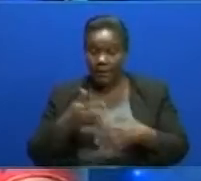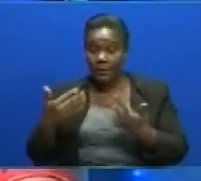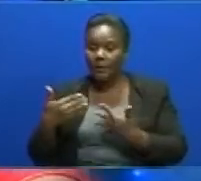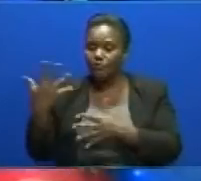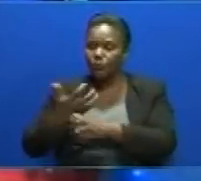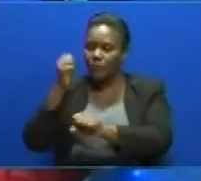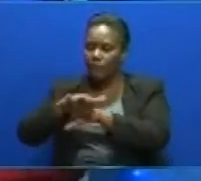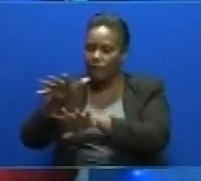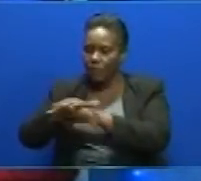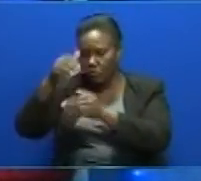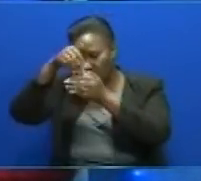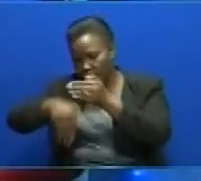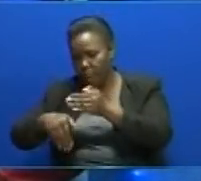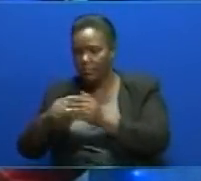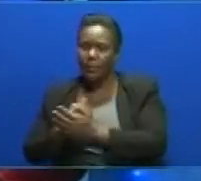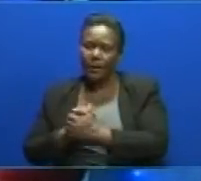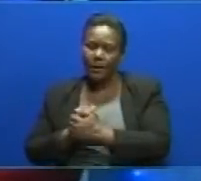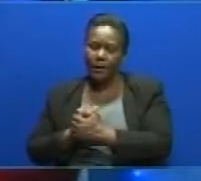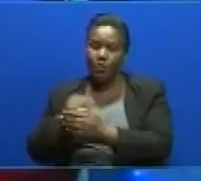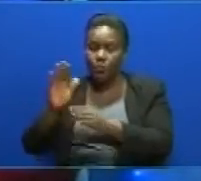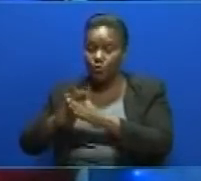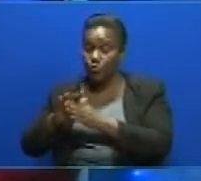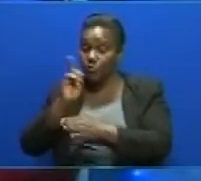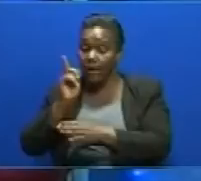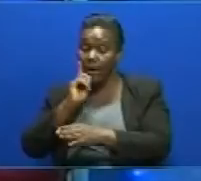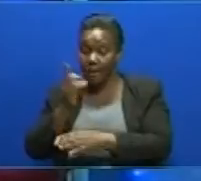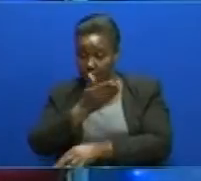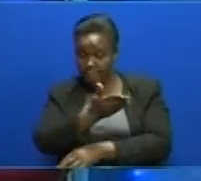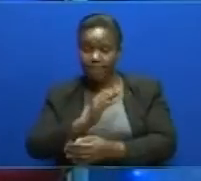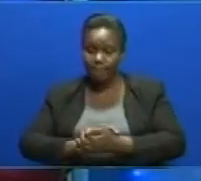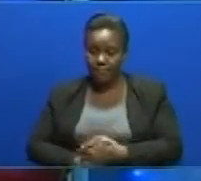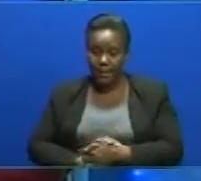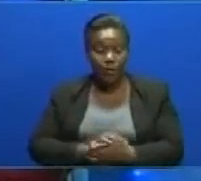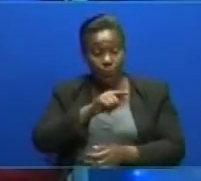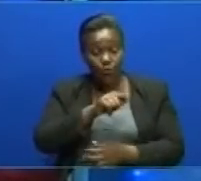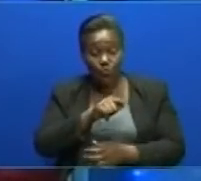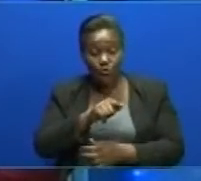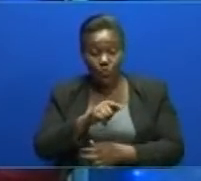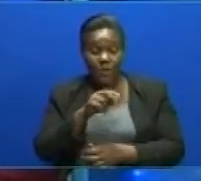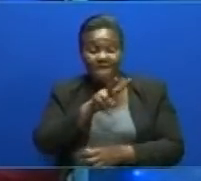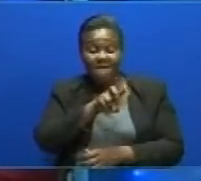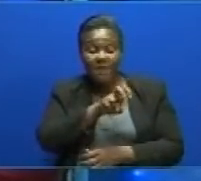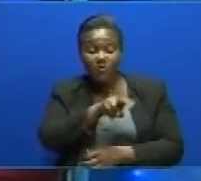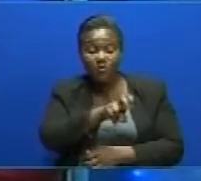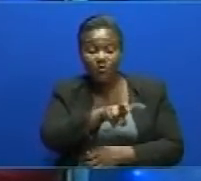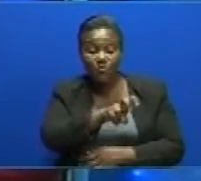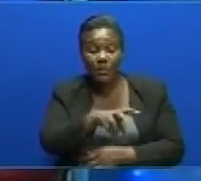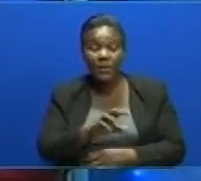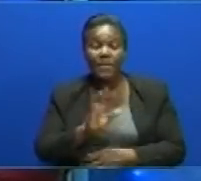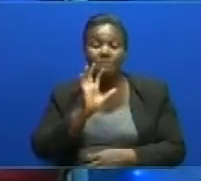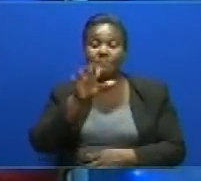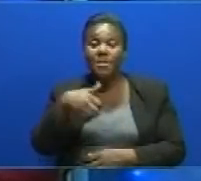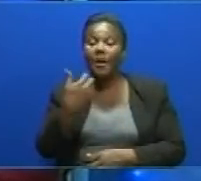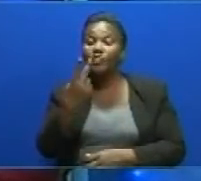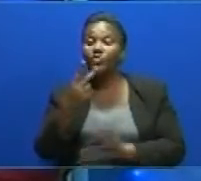ili kupata simulizi zaidi ya mama Rain Freda Josephat ambaye anaishi na virusi hivyo kwa miaka hii